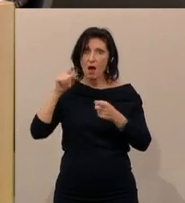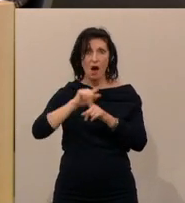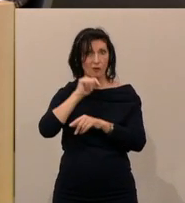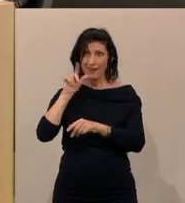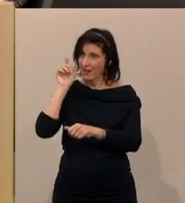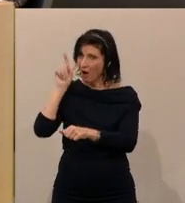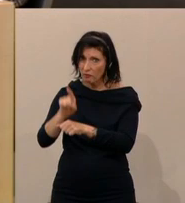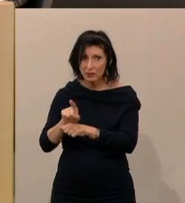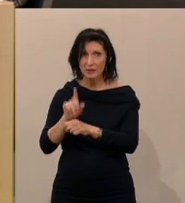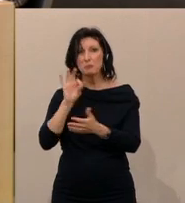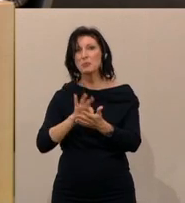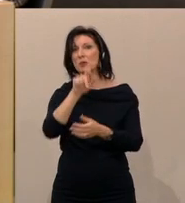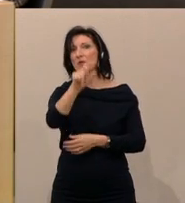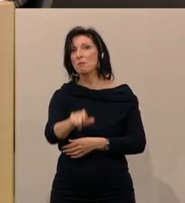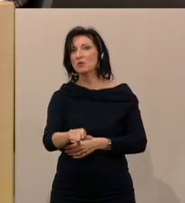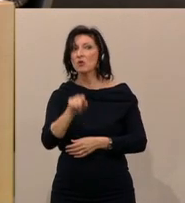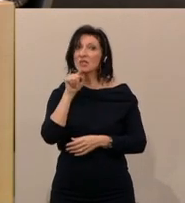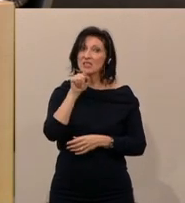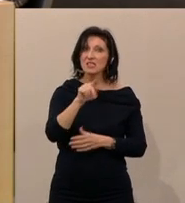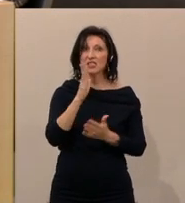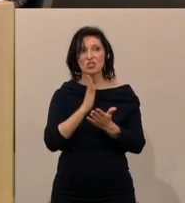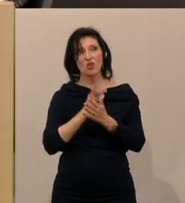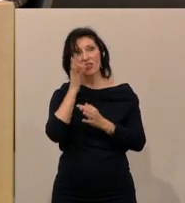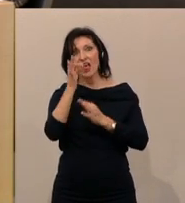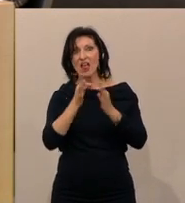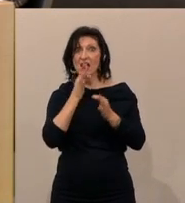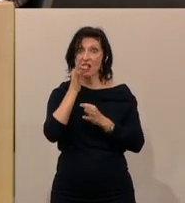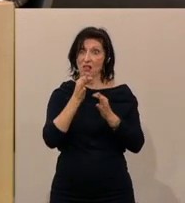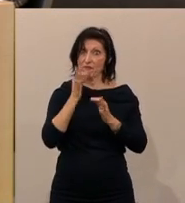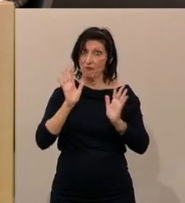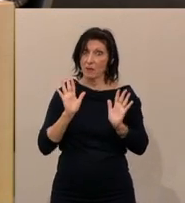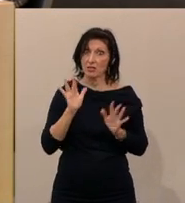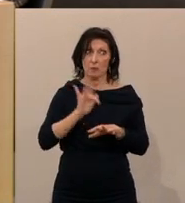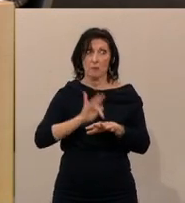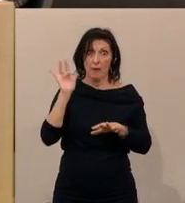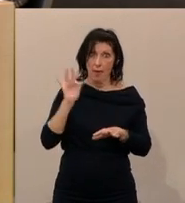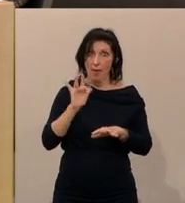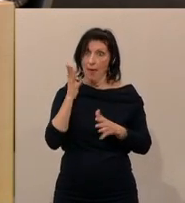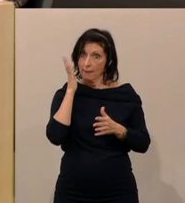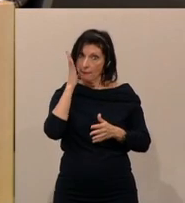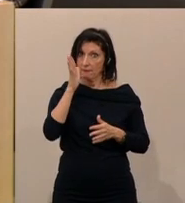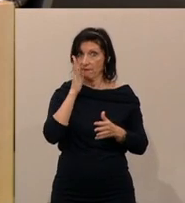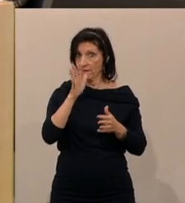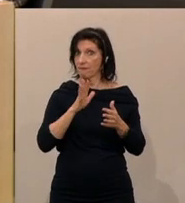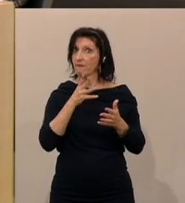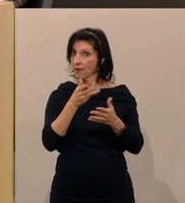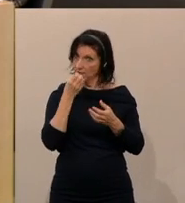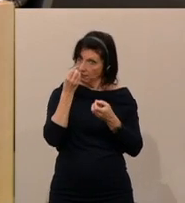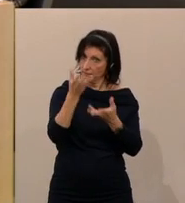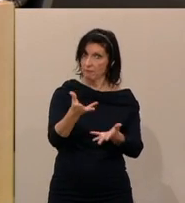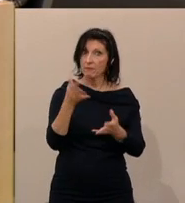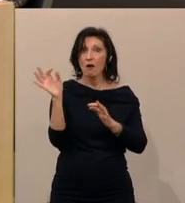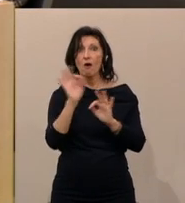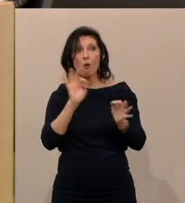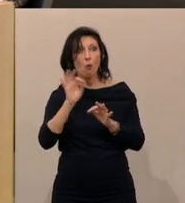hat, dass gewisse Personen Zugang zu vertraulichen Informationen erhalten sollen oder sich im räumlichen Umfeld von vorbeugend zu schützenden